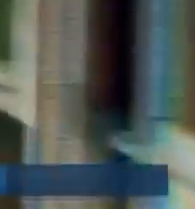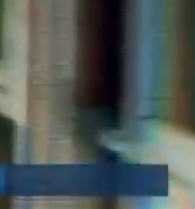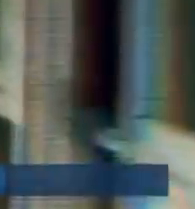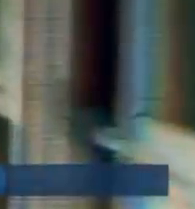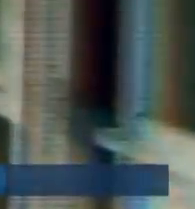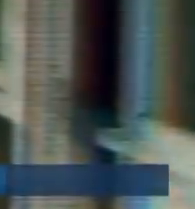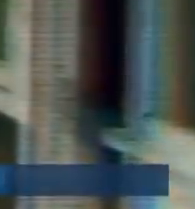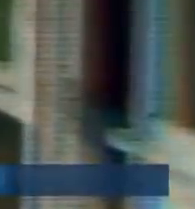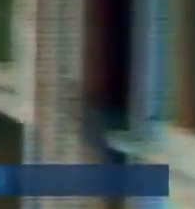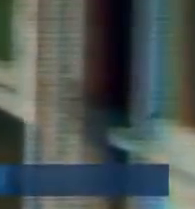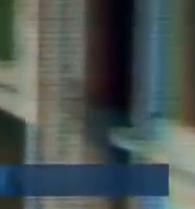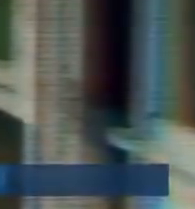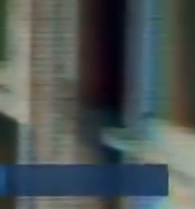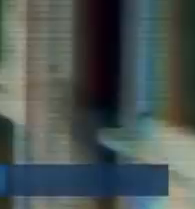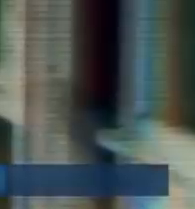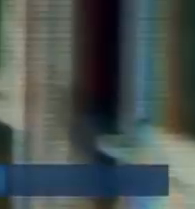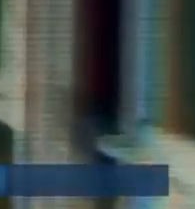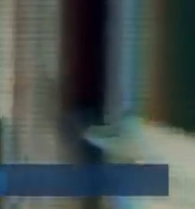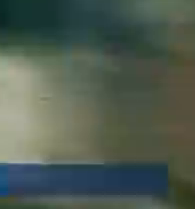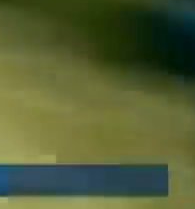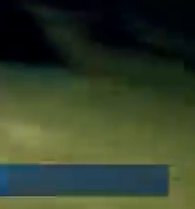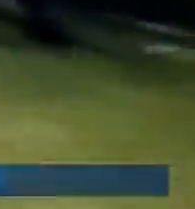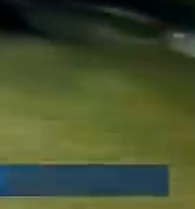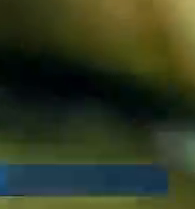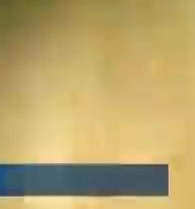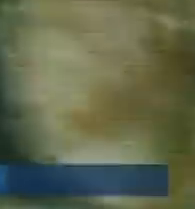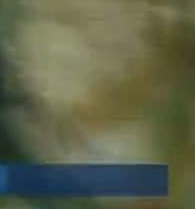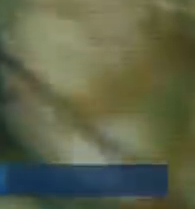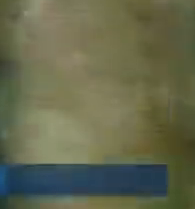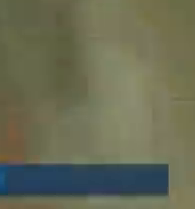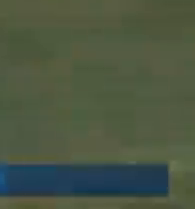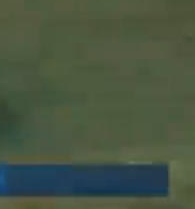Camlardan böyle bir geldi su, duvarlar bir yıkıldı, bir gömürlük koptu.